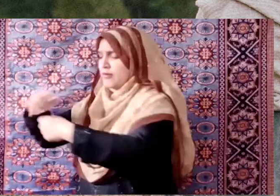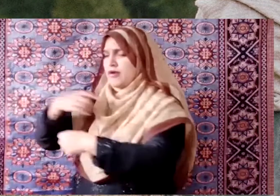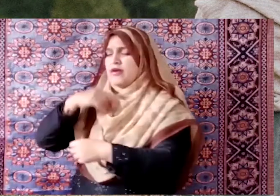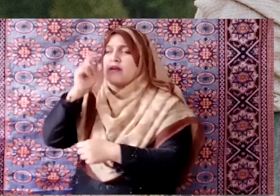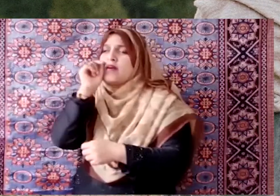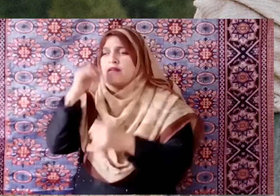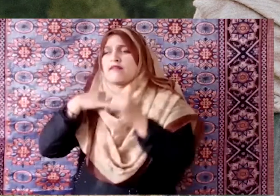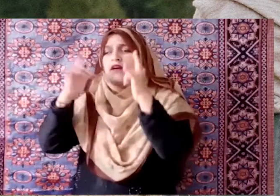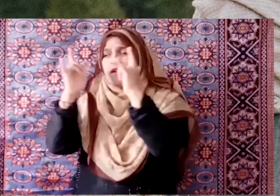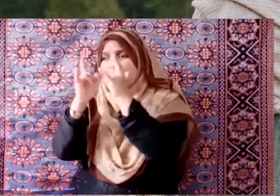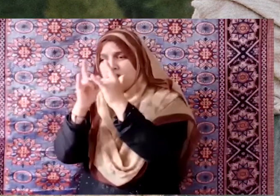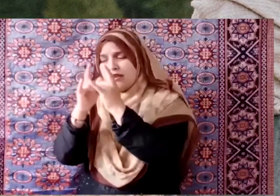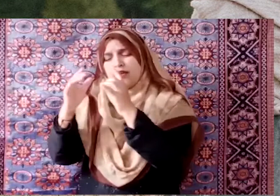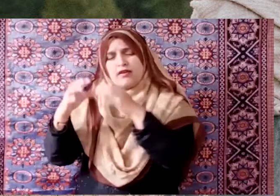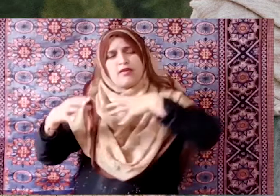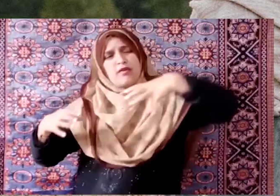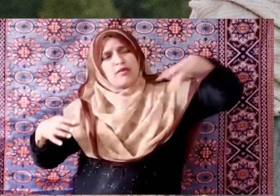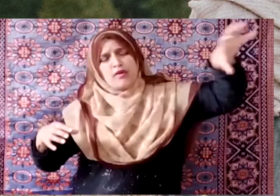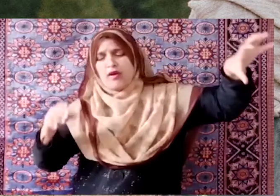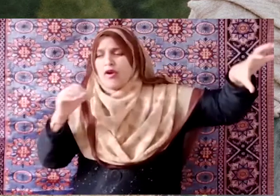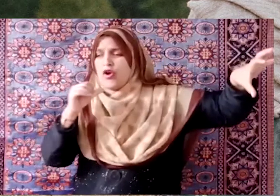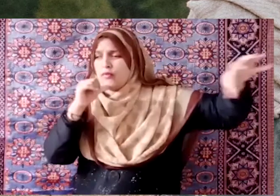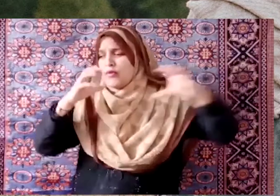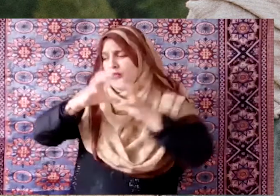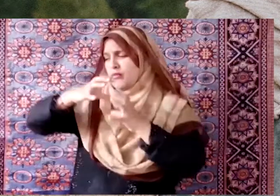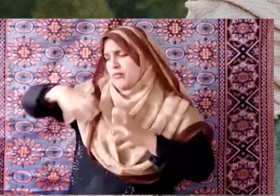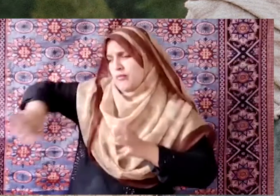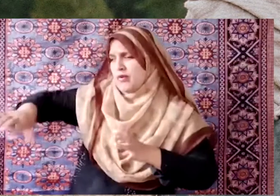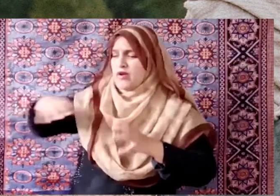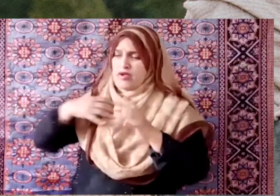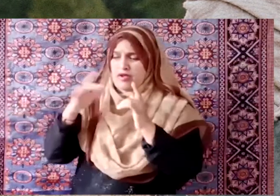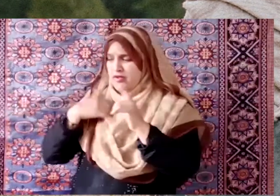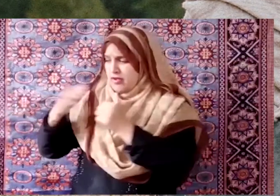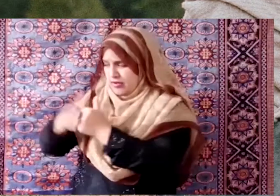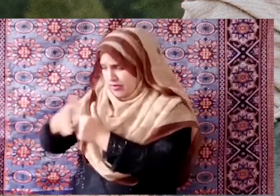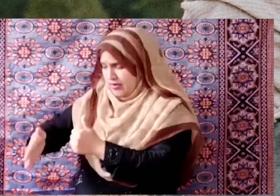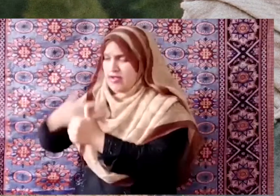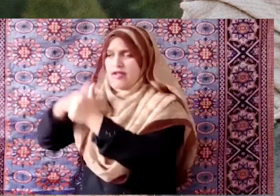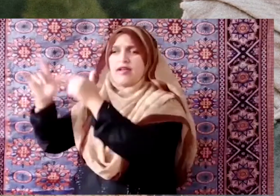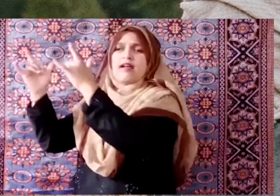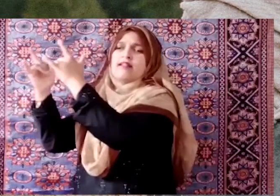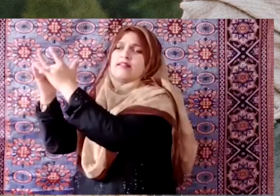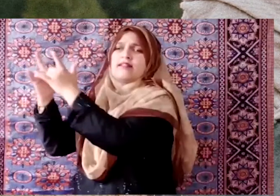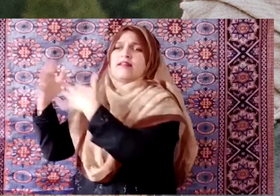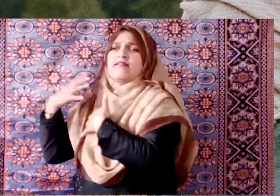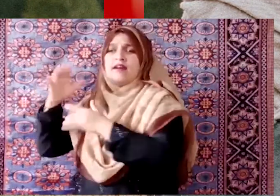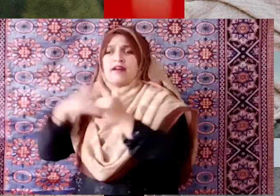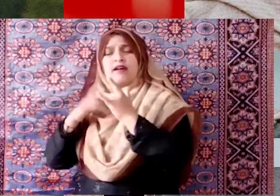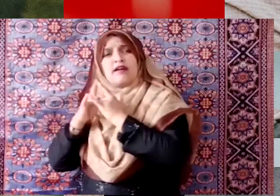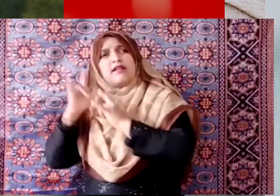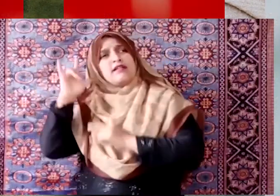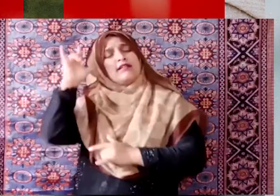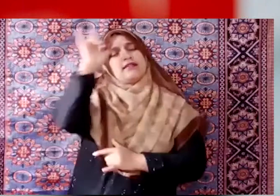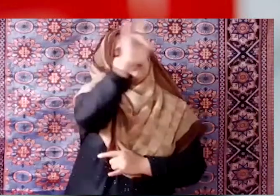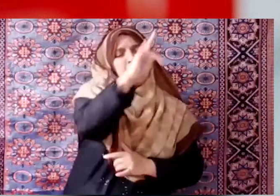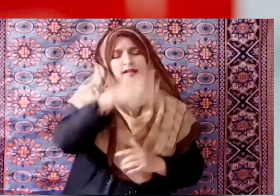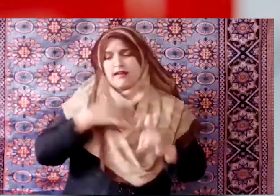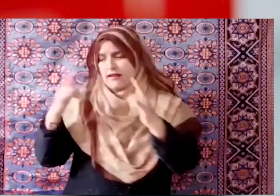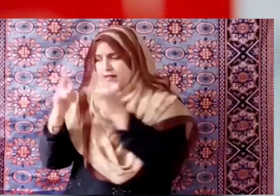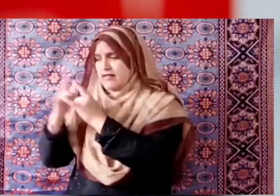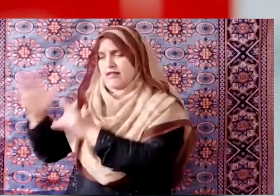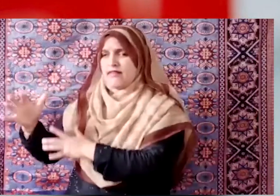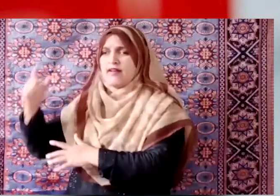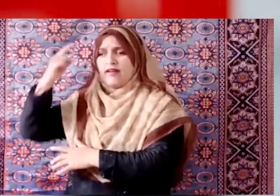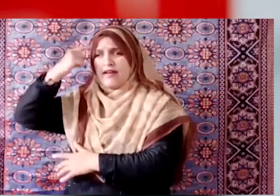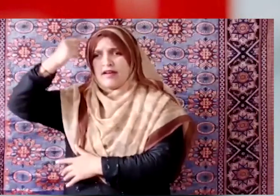سے ملاقات کر کے بہت خوشی ہوئی۔ سہتی بھی ایک شخص مراد سے محبت کرتی تھی، مگر ان دونوں کے درمیان بھی دیوار